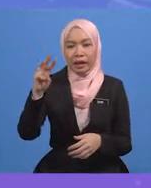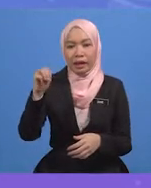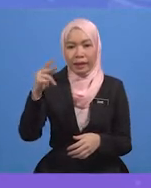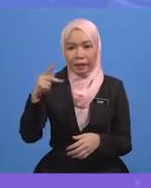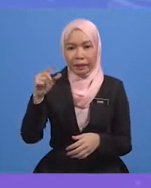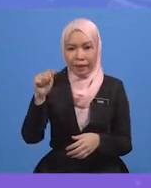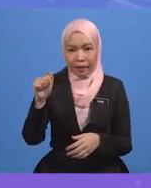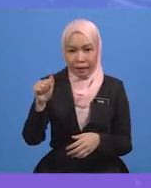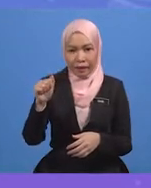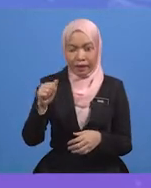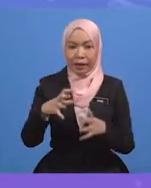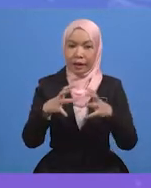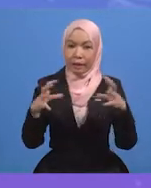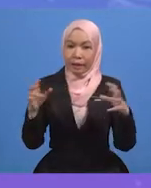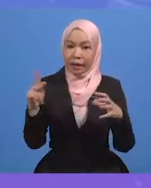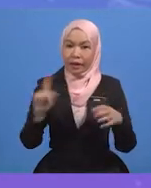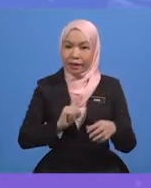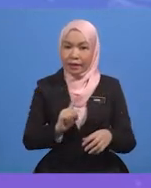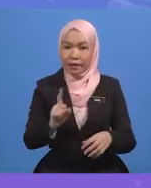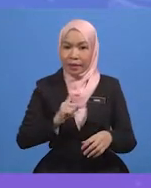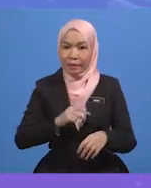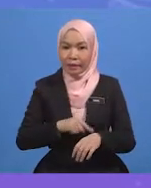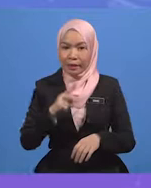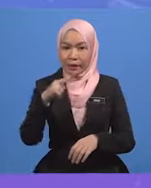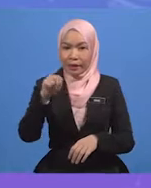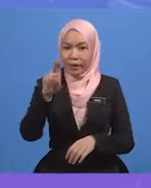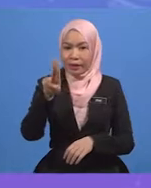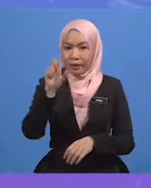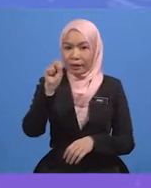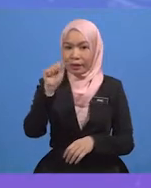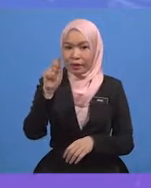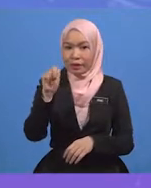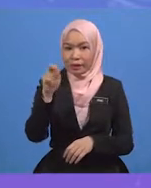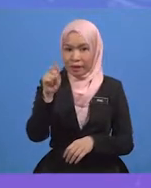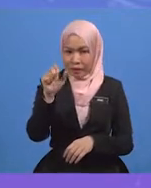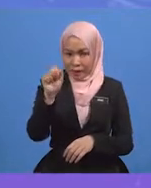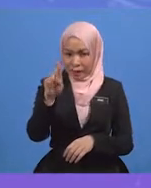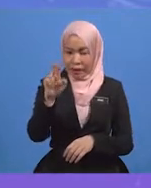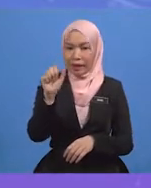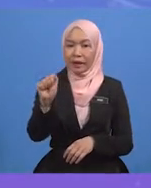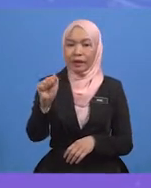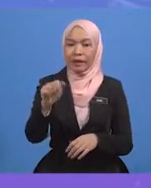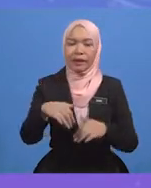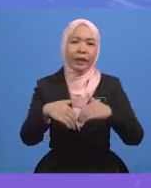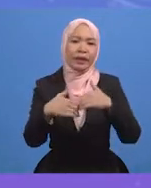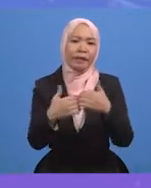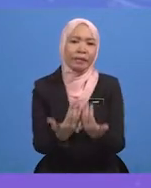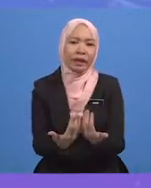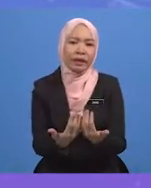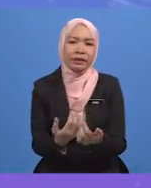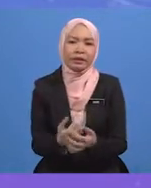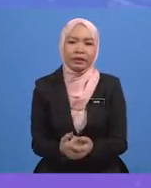dakwah Islamiah di Nusantara. Kita sama-sama nak cermati betapa komited